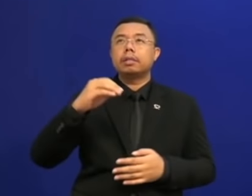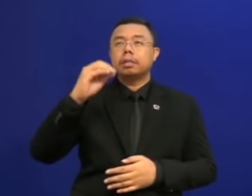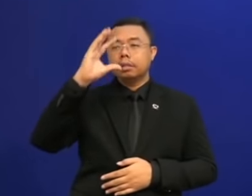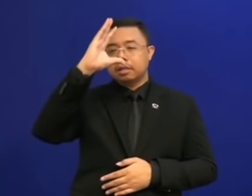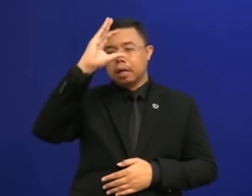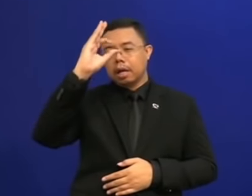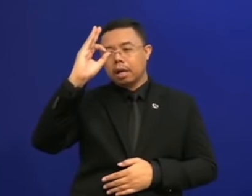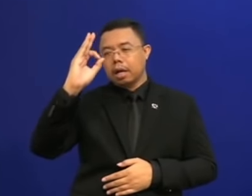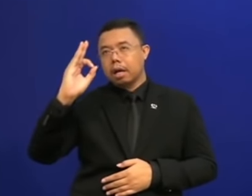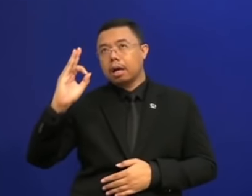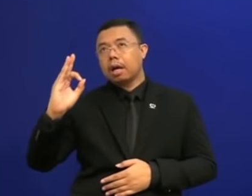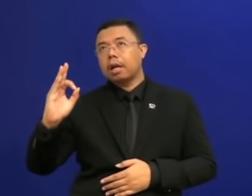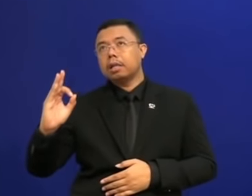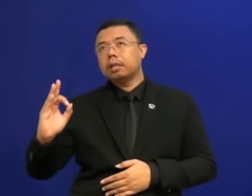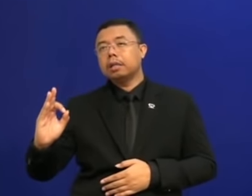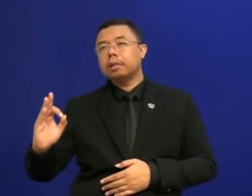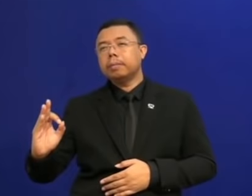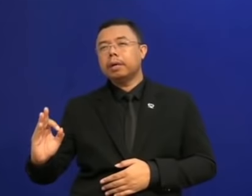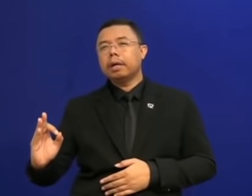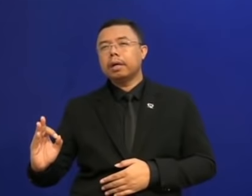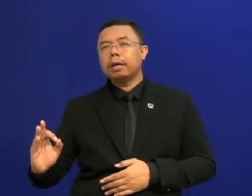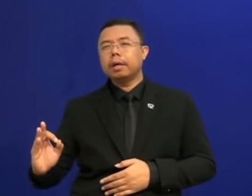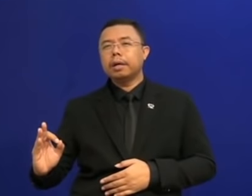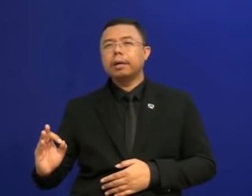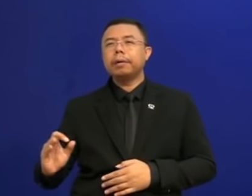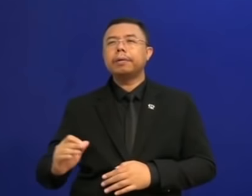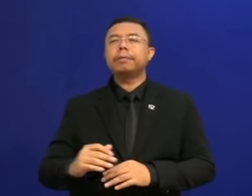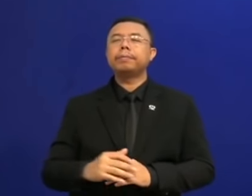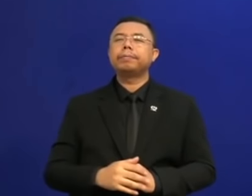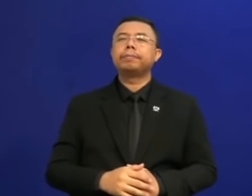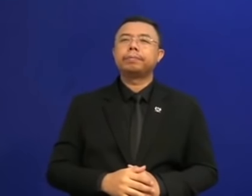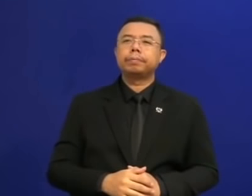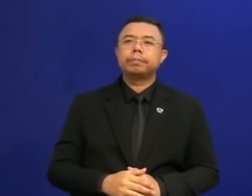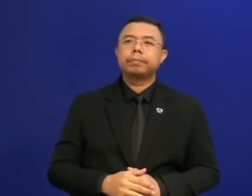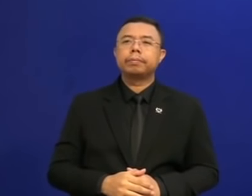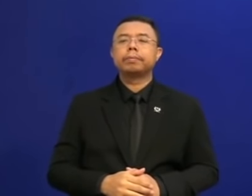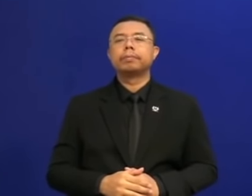sampai senja tiba.